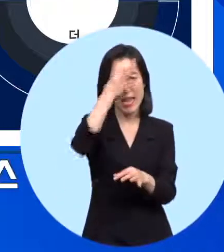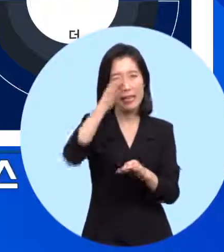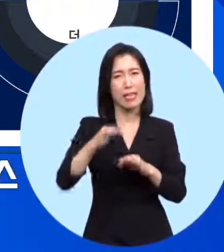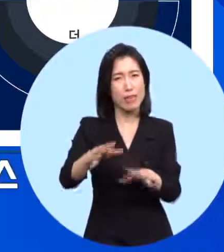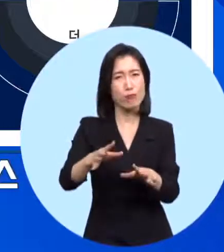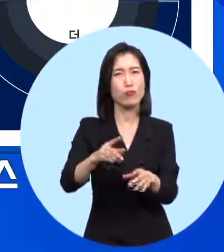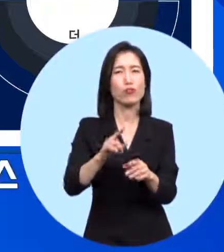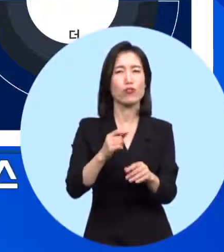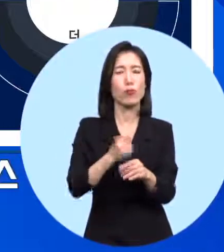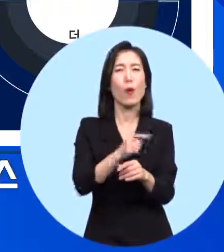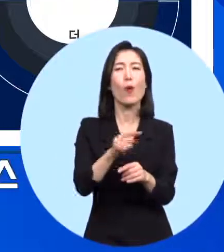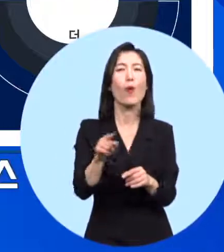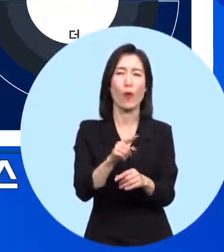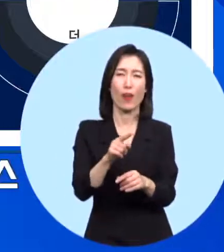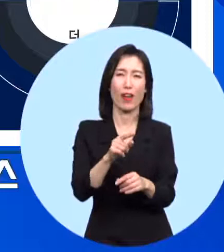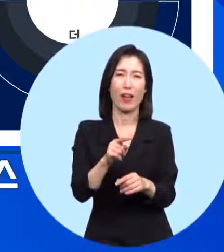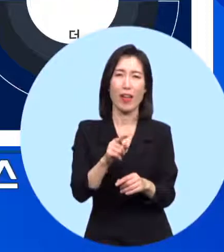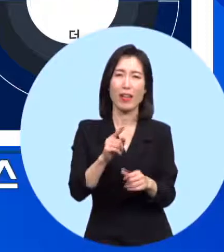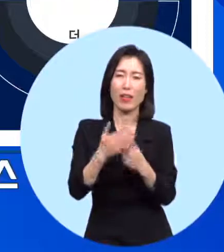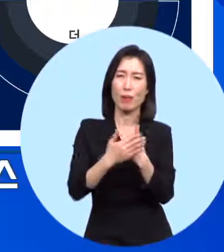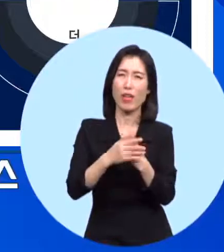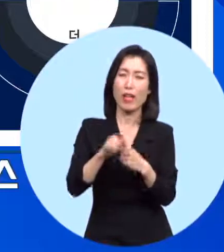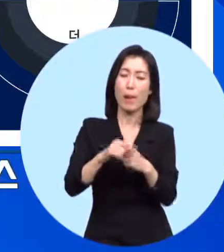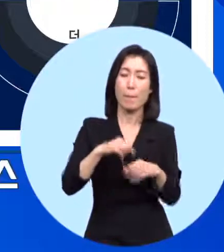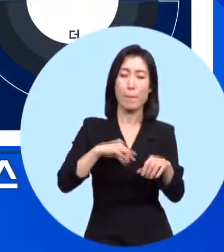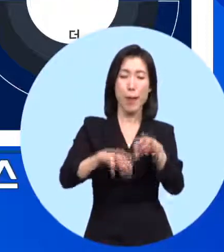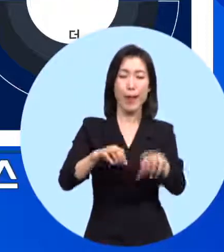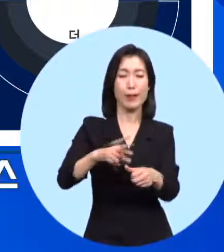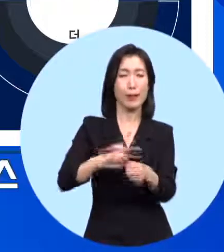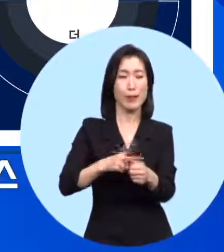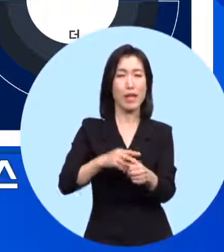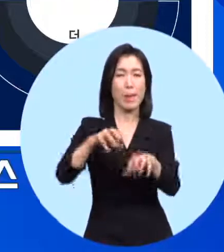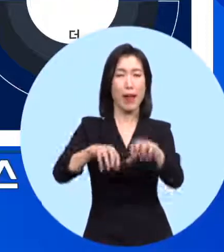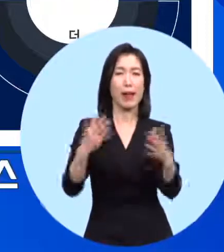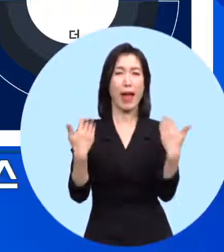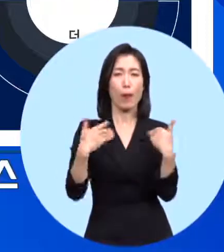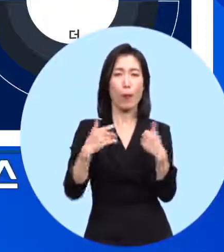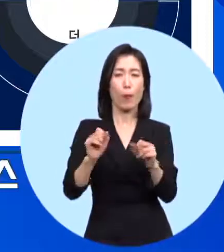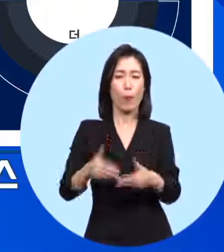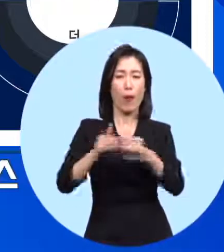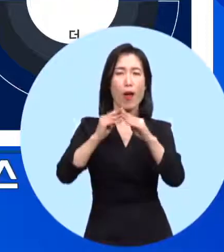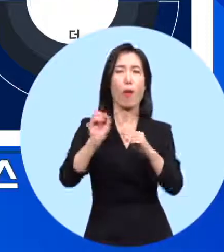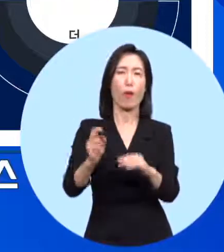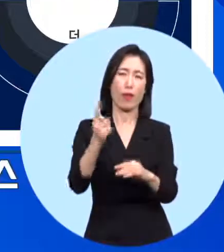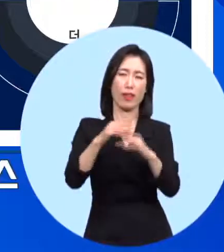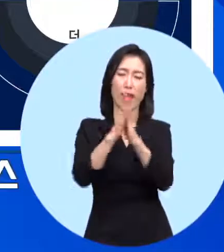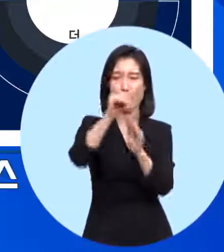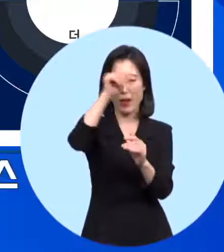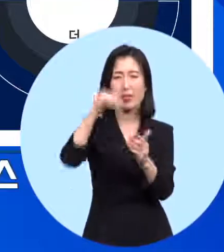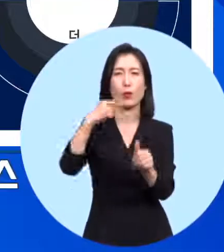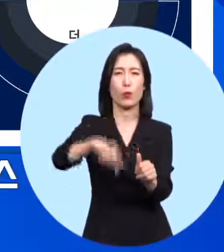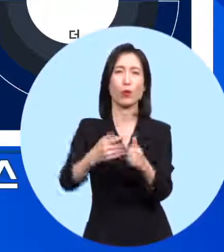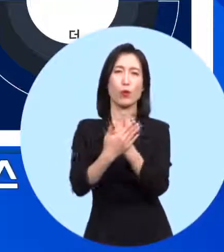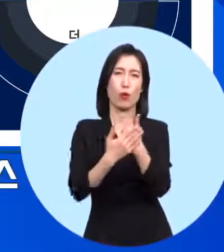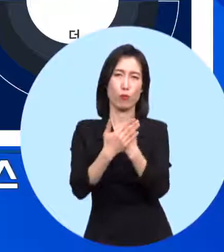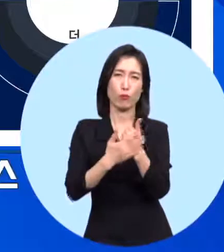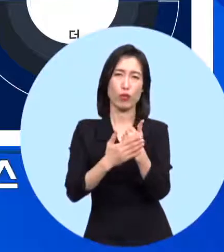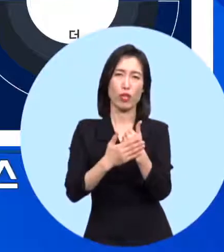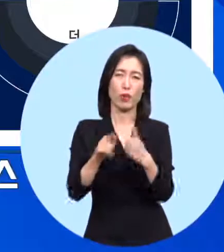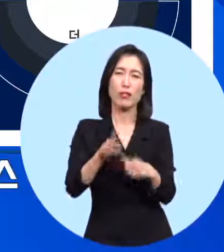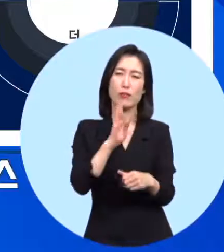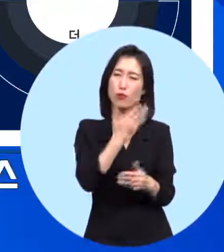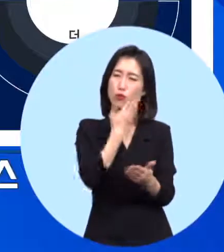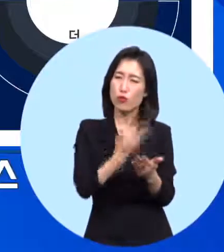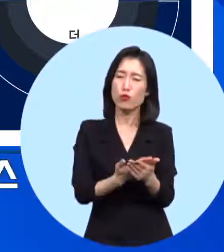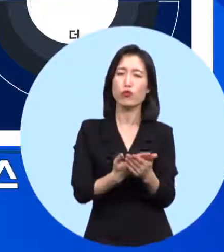그 마을 교육의 어떤 배경, 든든한 배경이 되고 있고 또 마을 민주주의의 매우 중요한 토대가